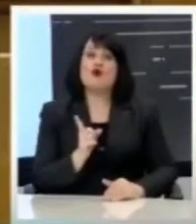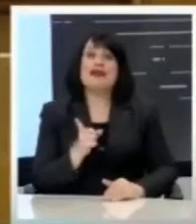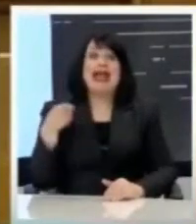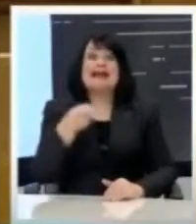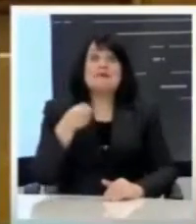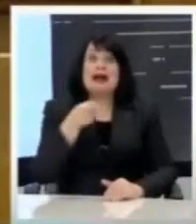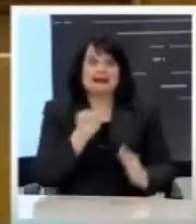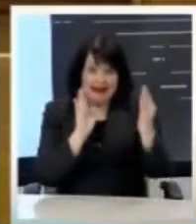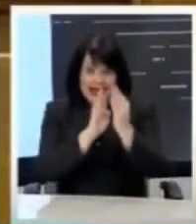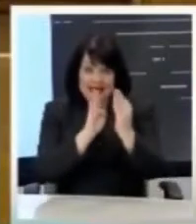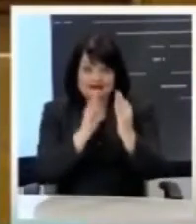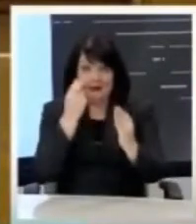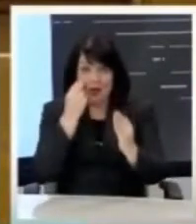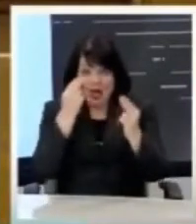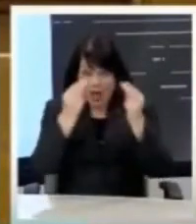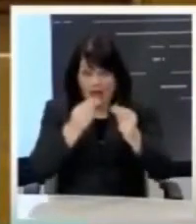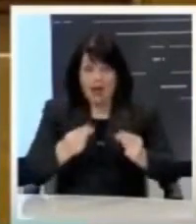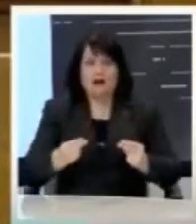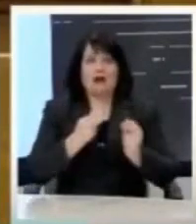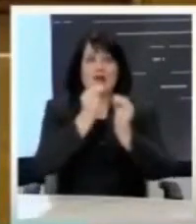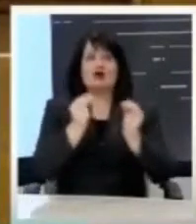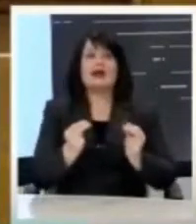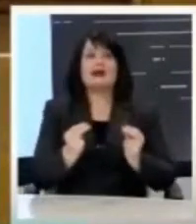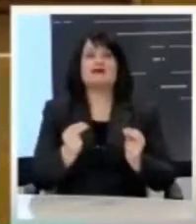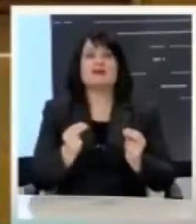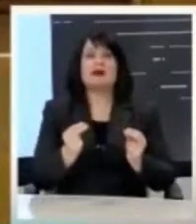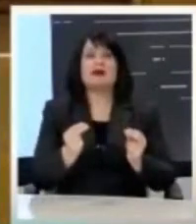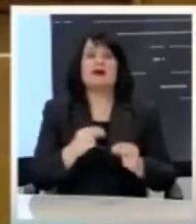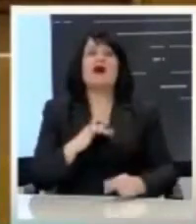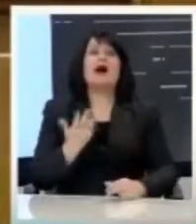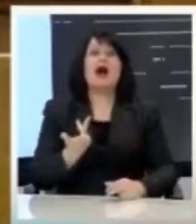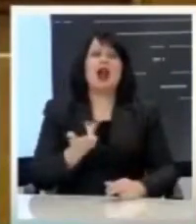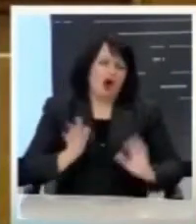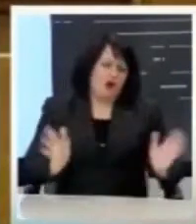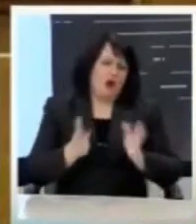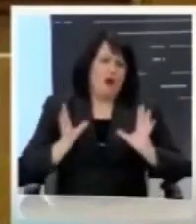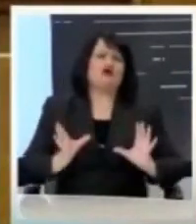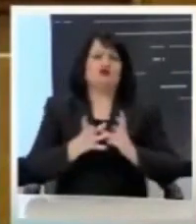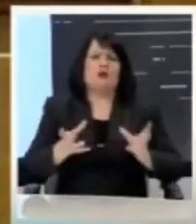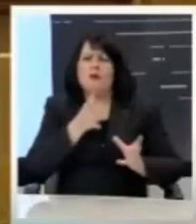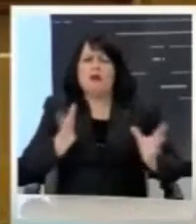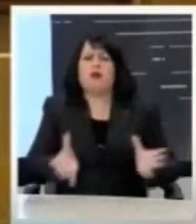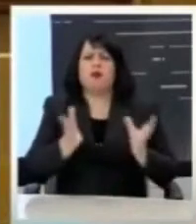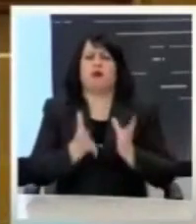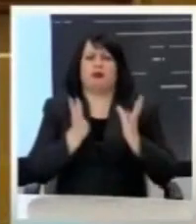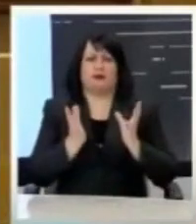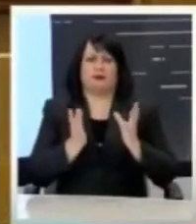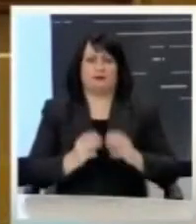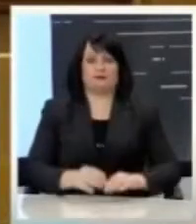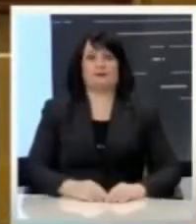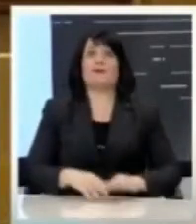εγκληματίες, θα δείχνουν τα αποτελέσματα, αλλά κατά δικαίων και αδίκων. Παρόλα αυτά